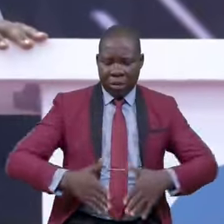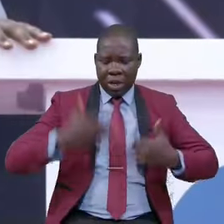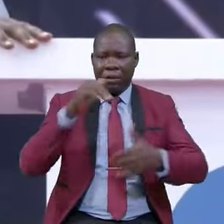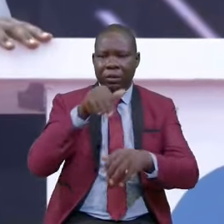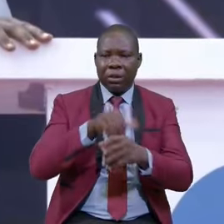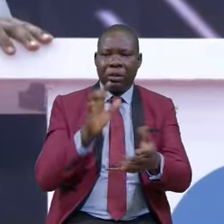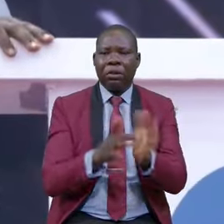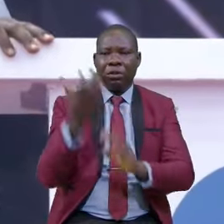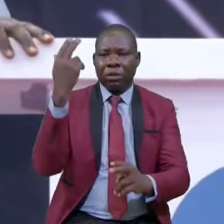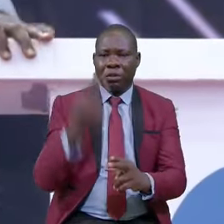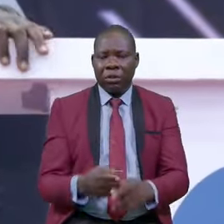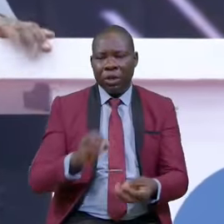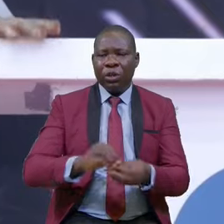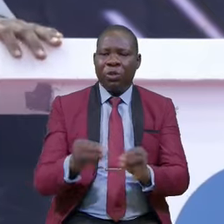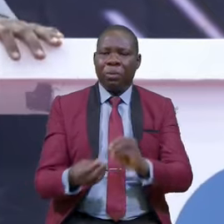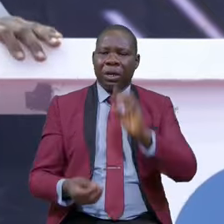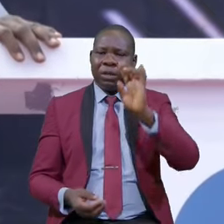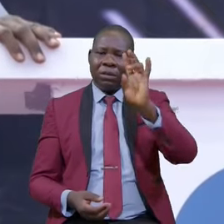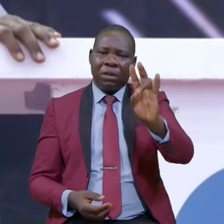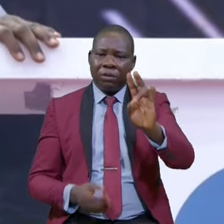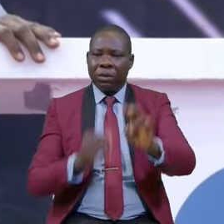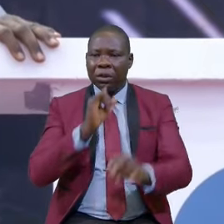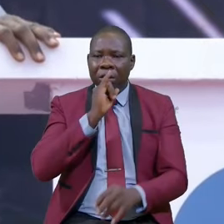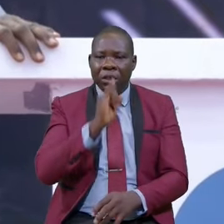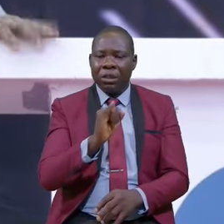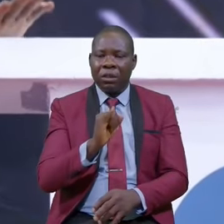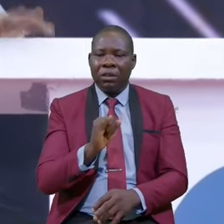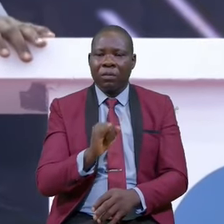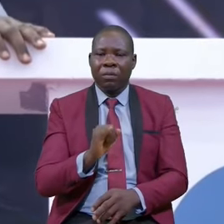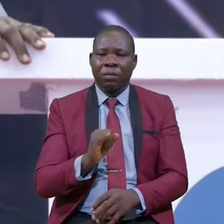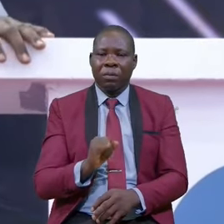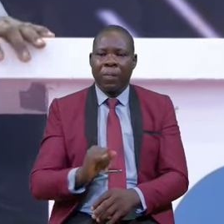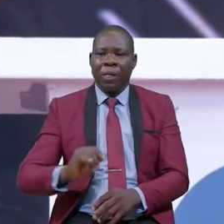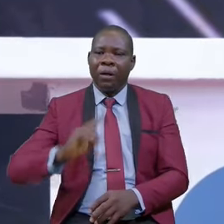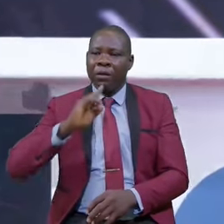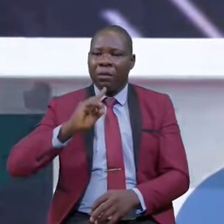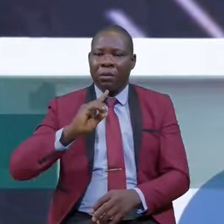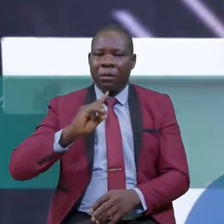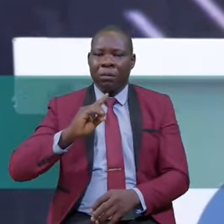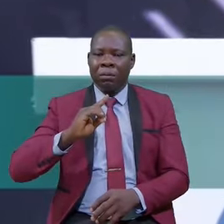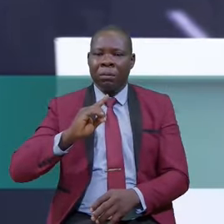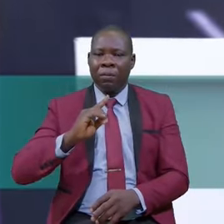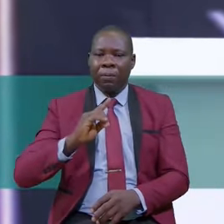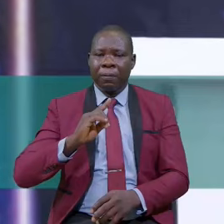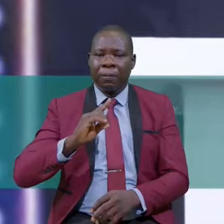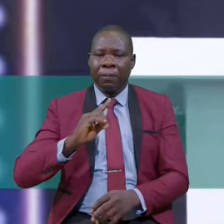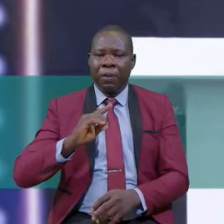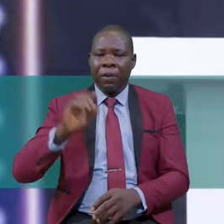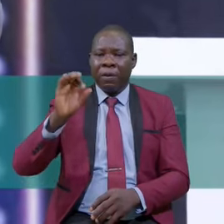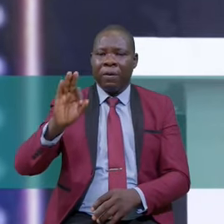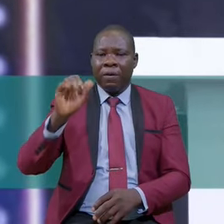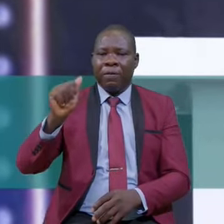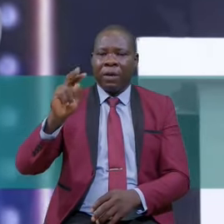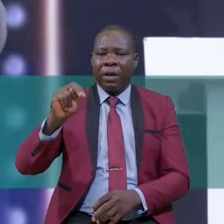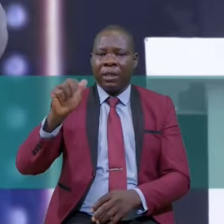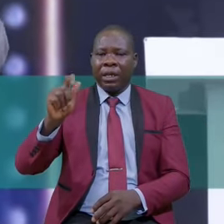septièmement, is c'est le fanatisme et la famine perpétuelle. Le fanatisme. Ceux qui mettent